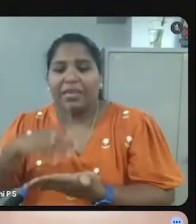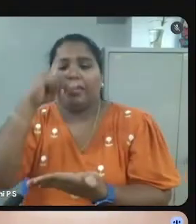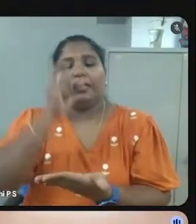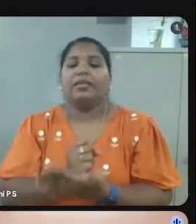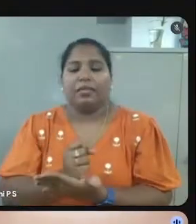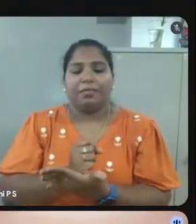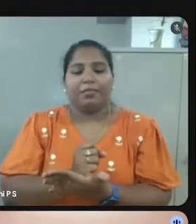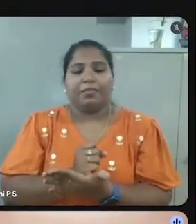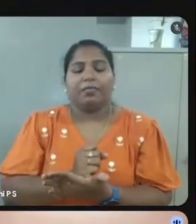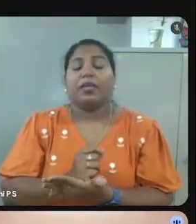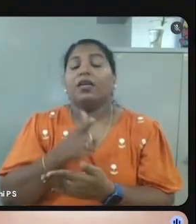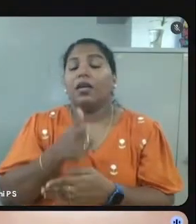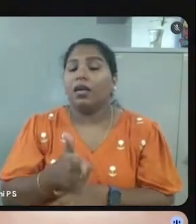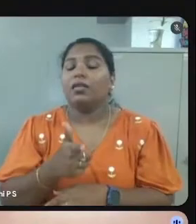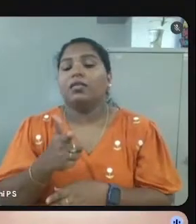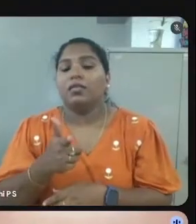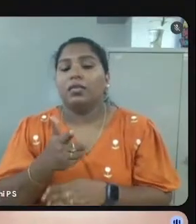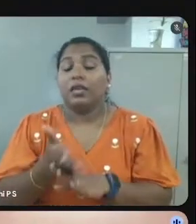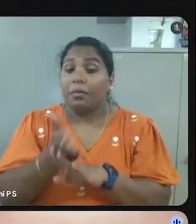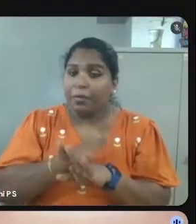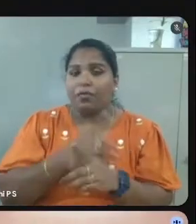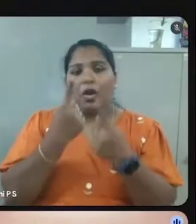പറ്റുള്ളൂ. അതിനൊക്കെ ഒരു